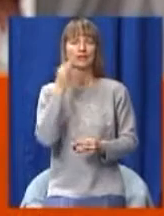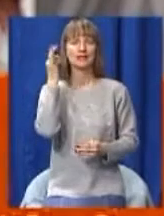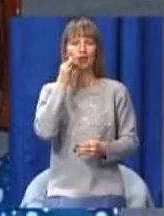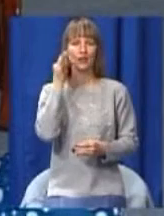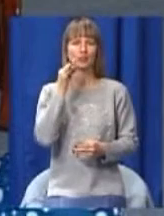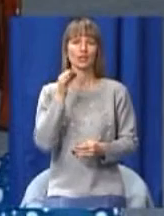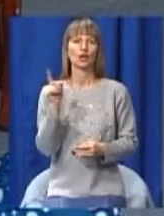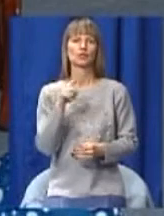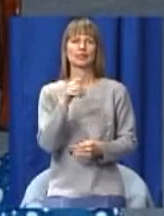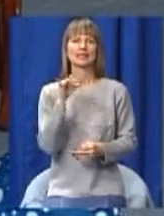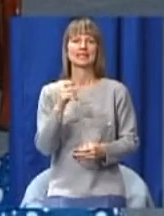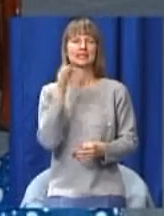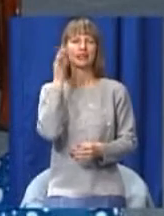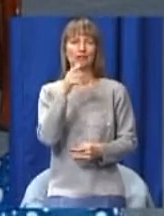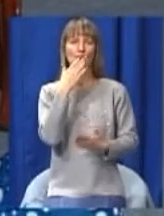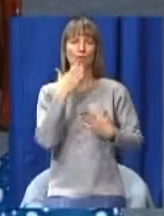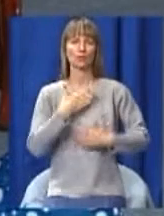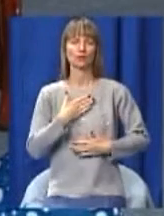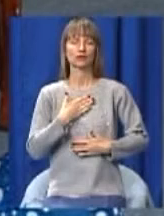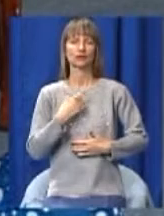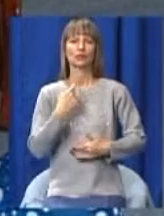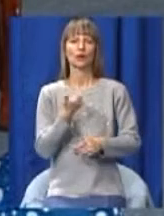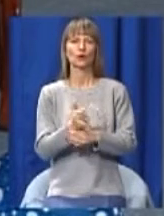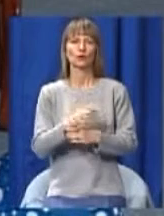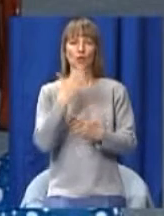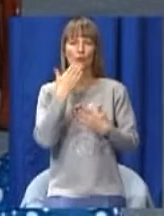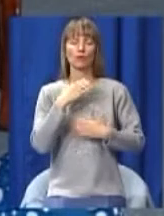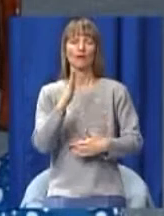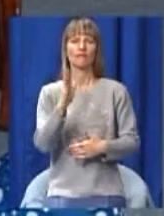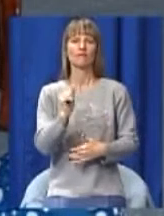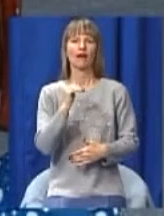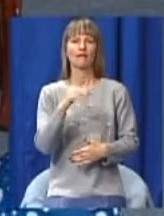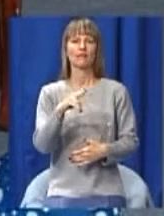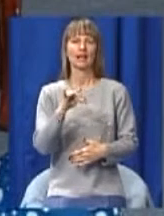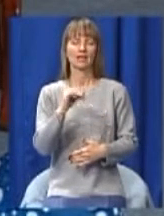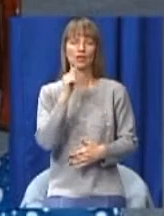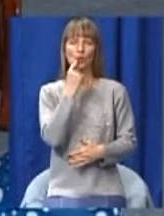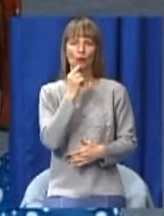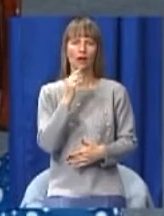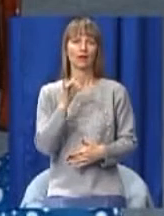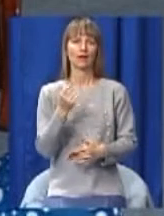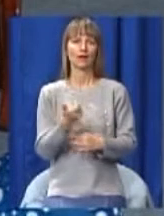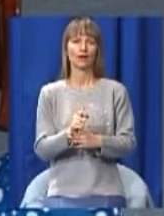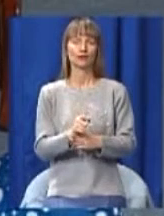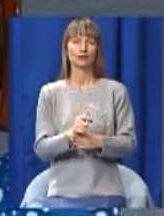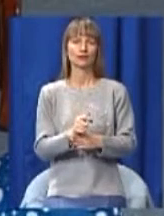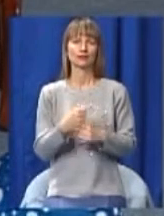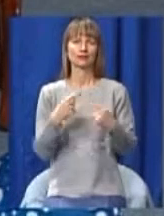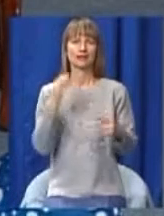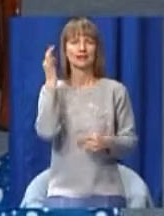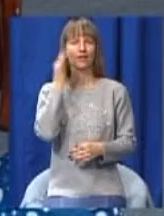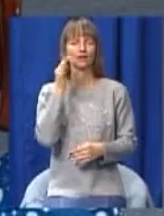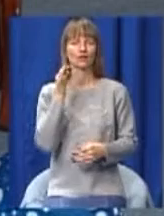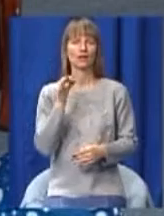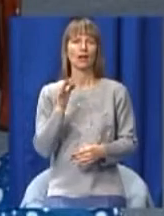солодке. А що саме із солодкого ти полюбляєш? Я дуже полюбляю вафлі, цукерки та дуже багато солодкого. А от